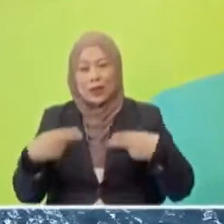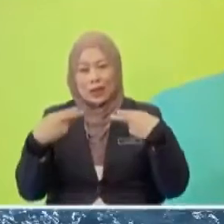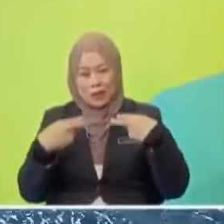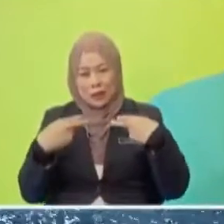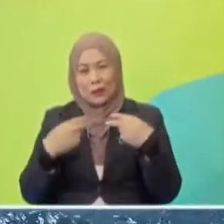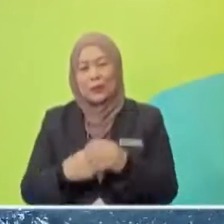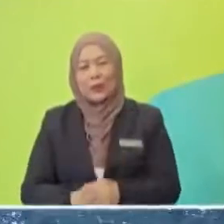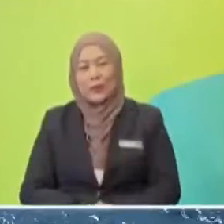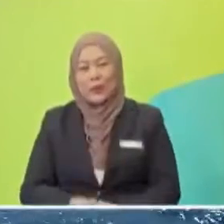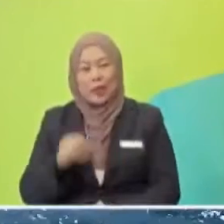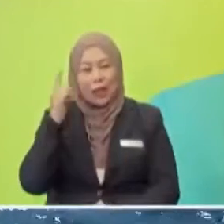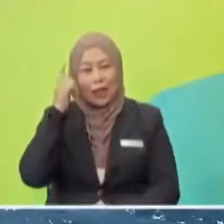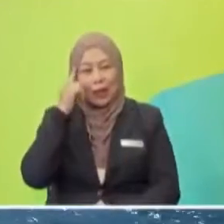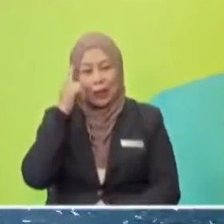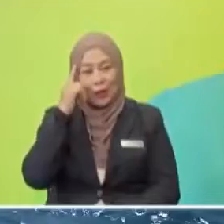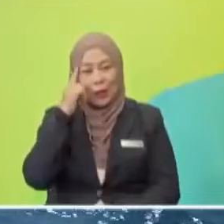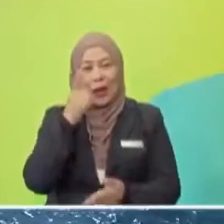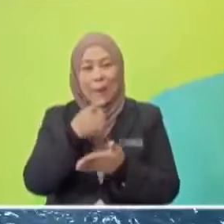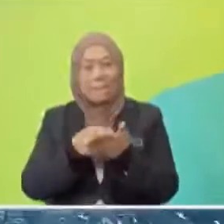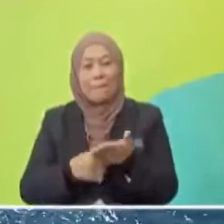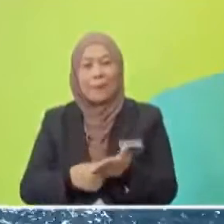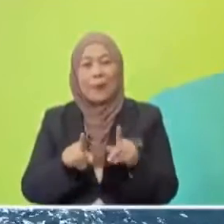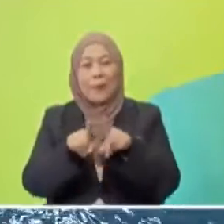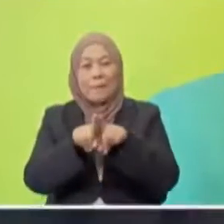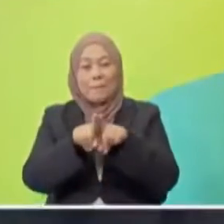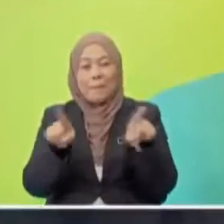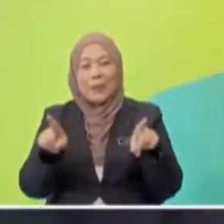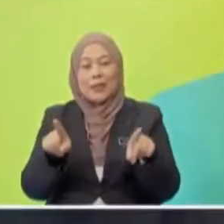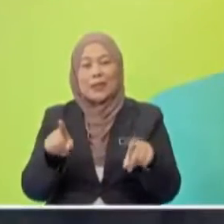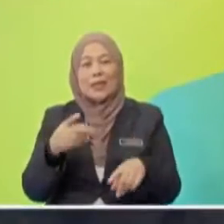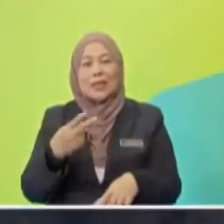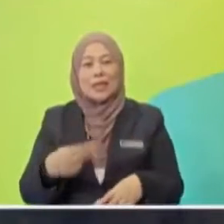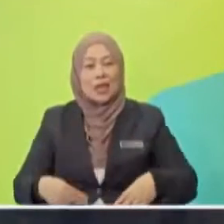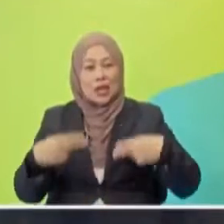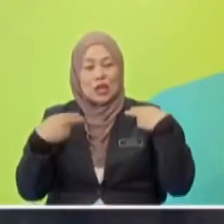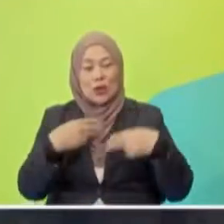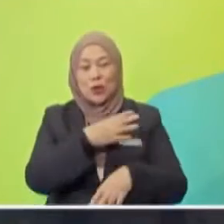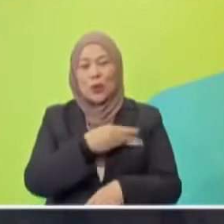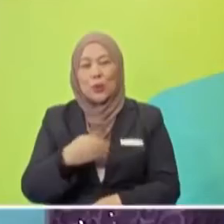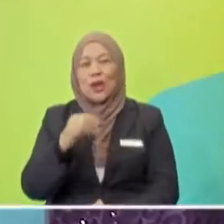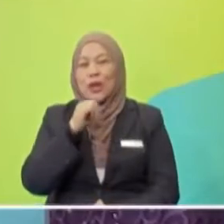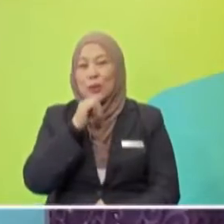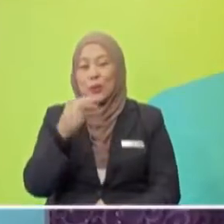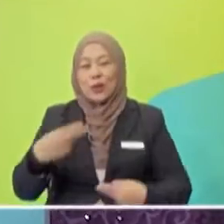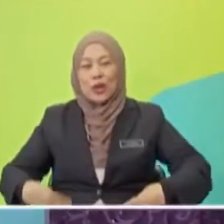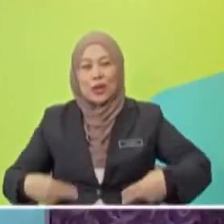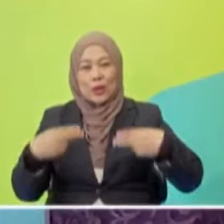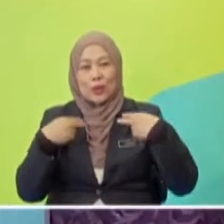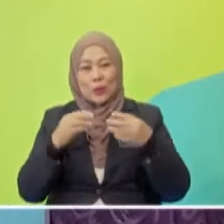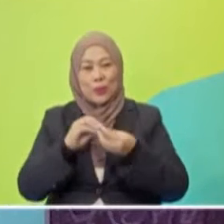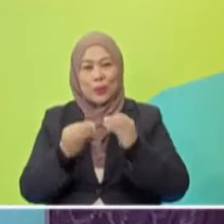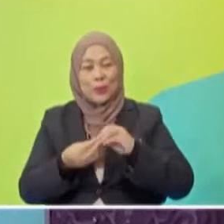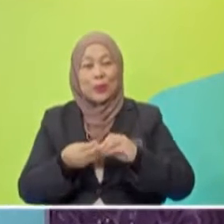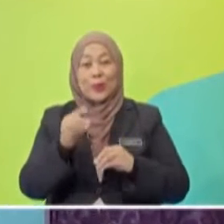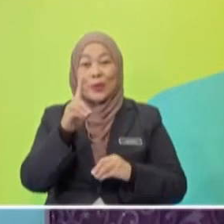benda hidup dan benda bukan hidup dengan betul oke yang pertama Apakah ciri benda hidup